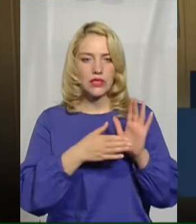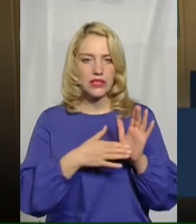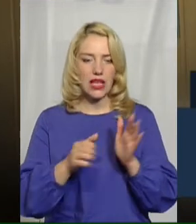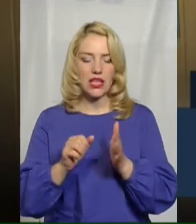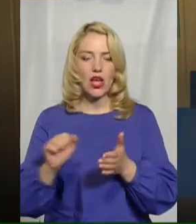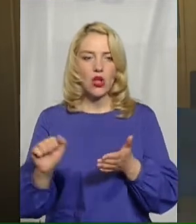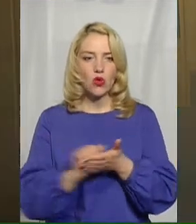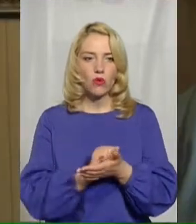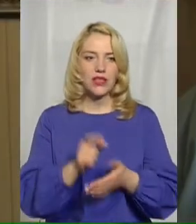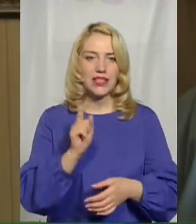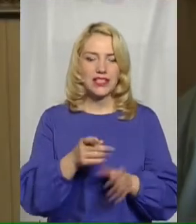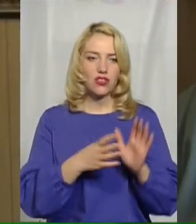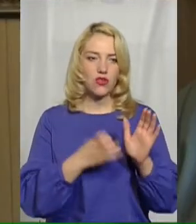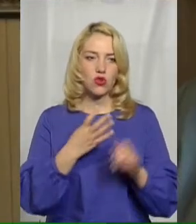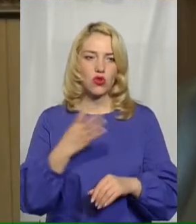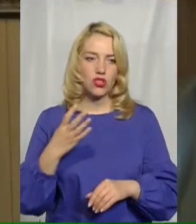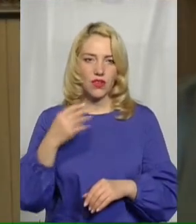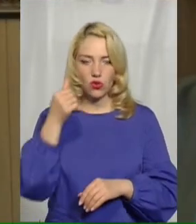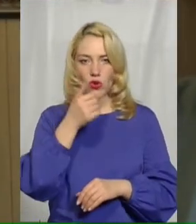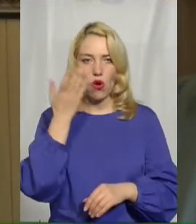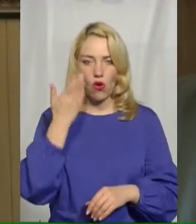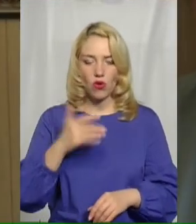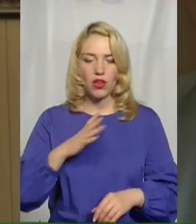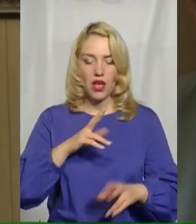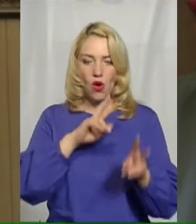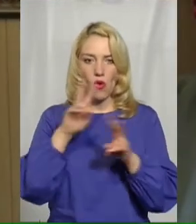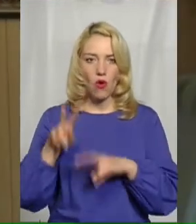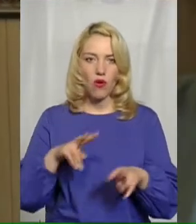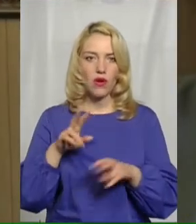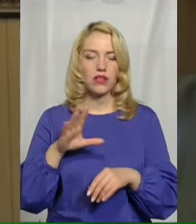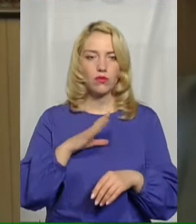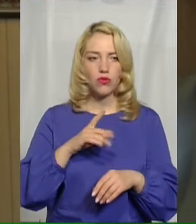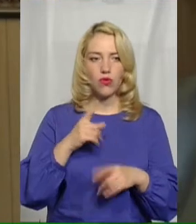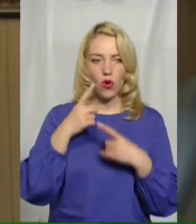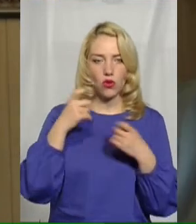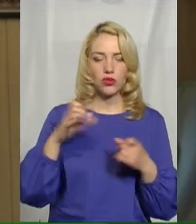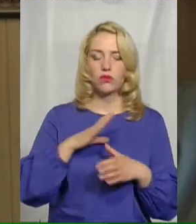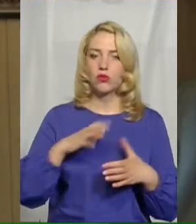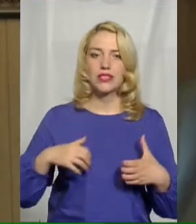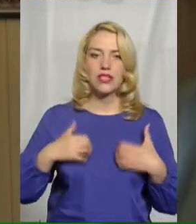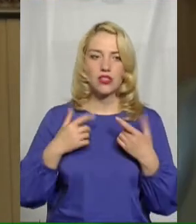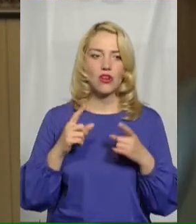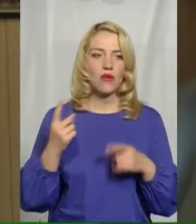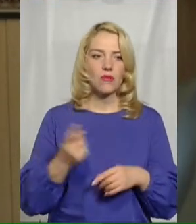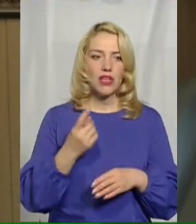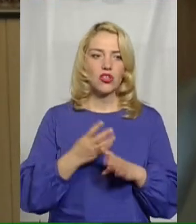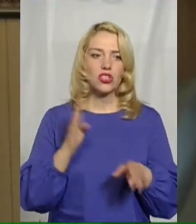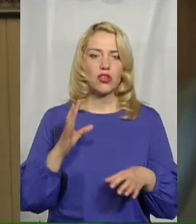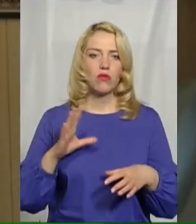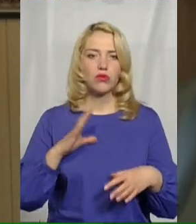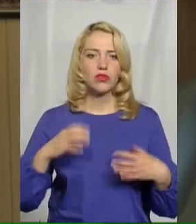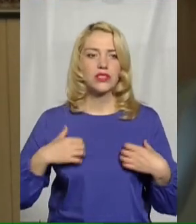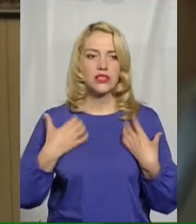1944 року. Спершу, коли огляд був оголошений, всім було дуже страшно, і в першу чергу це було страшно